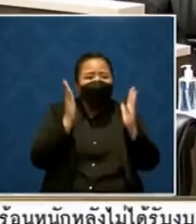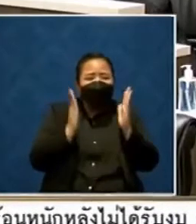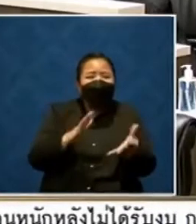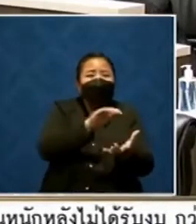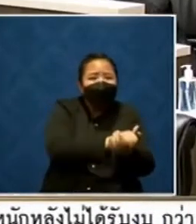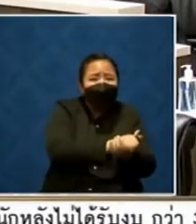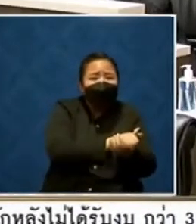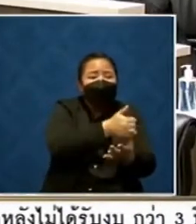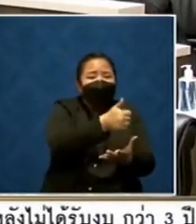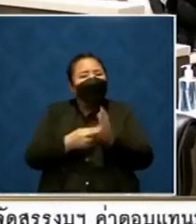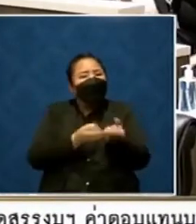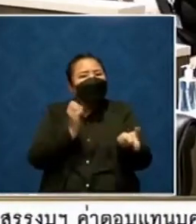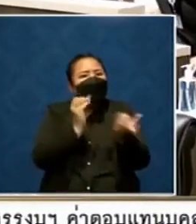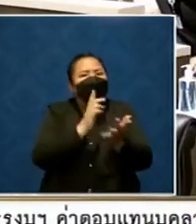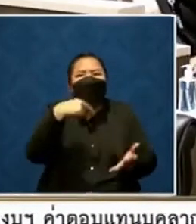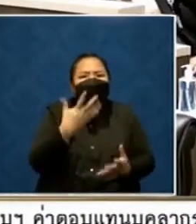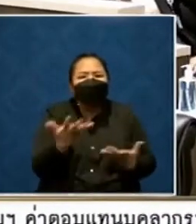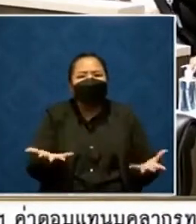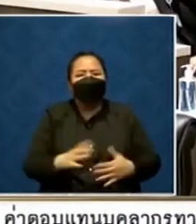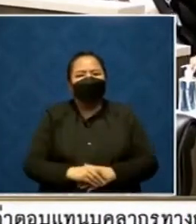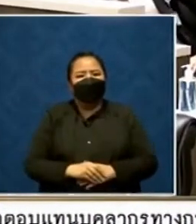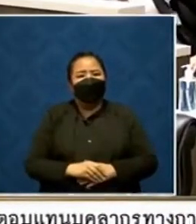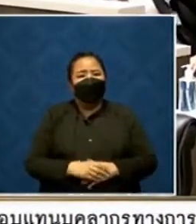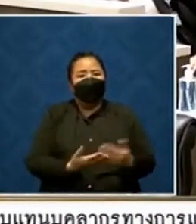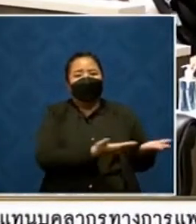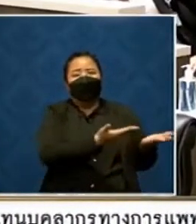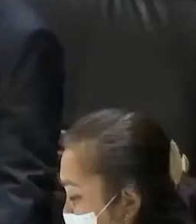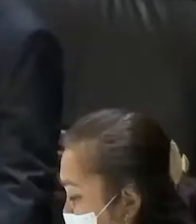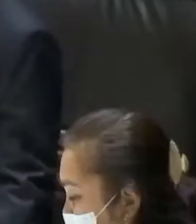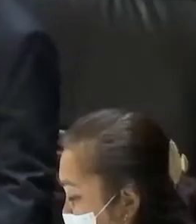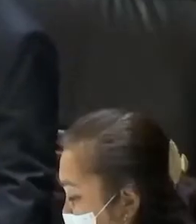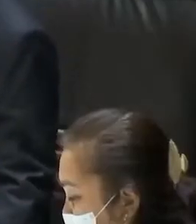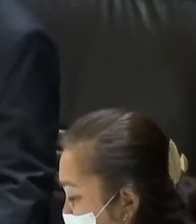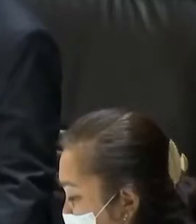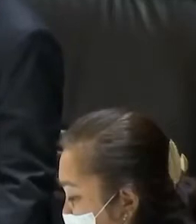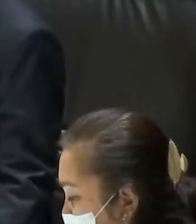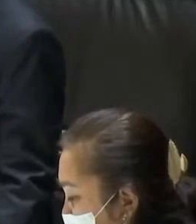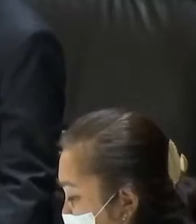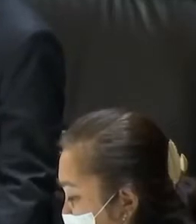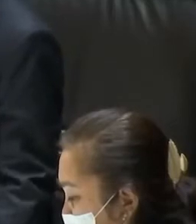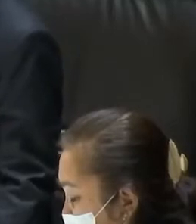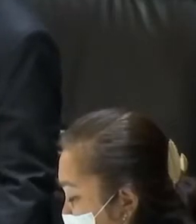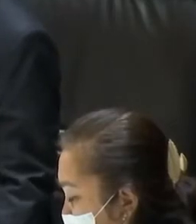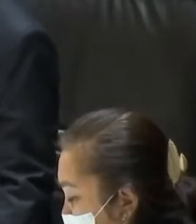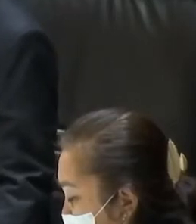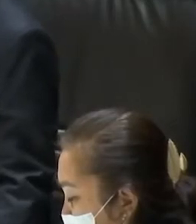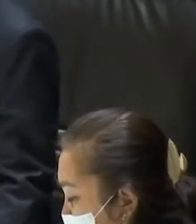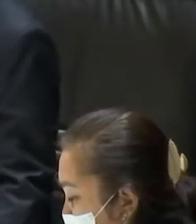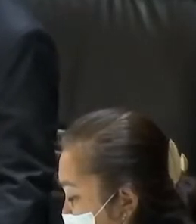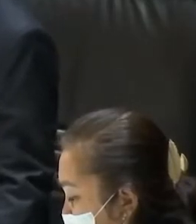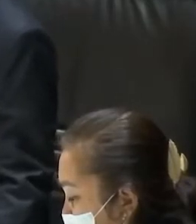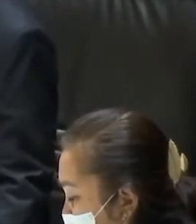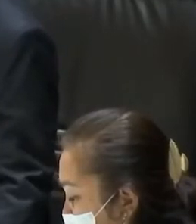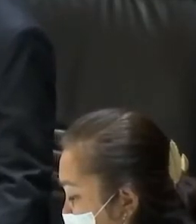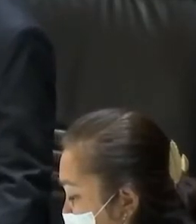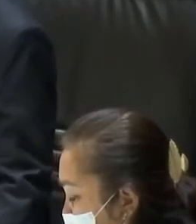บอกถ้าเกิดคุณโหวตก็มีคนที่นั่งทานข้าวอยู่นะคะแล้วก็พูดคุยกันเรื่องนี้มาตลอดเขาก็โหวตให้นะ